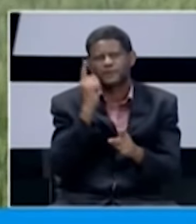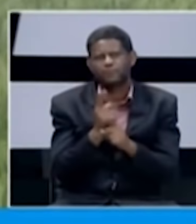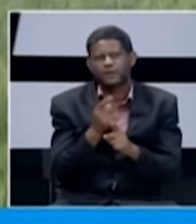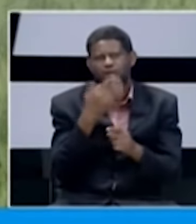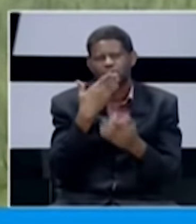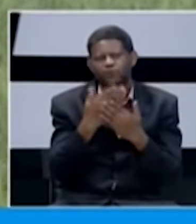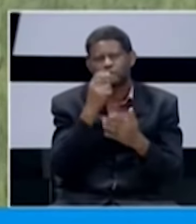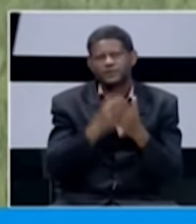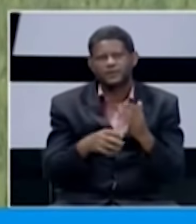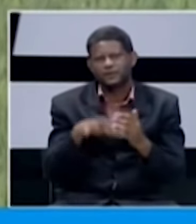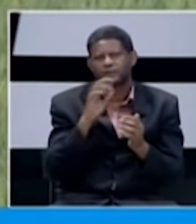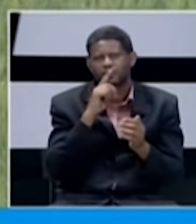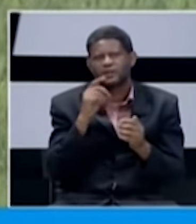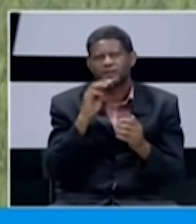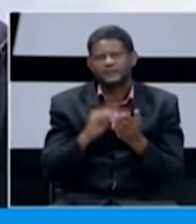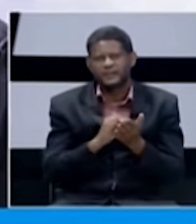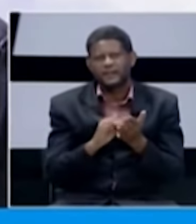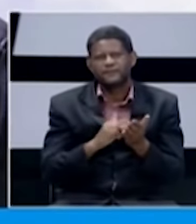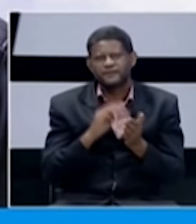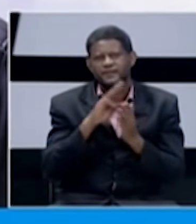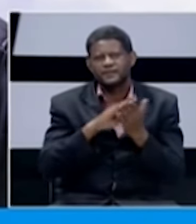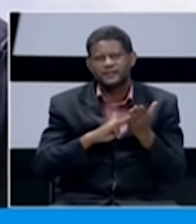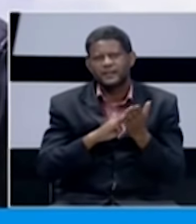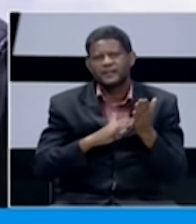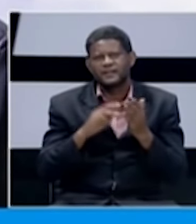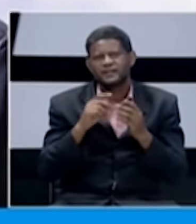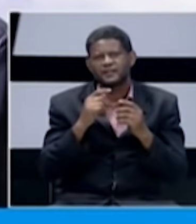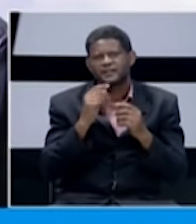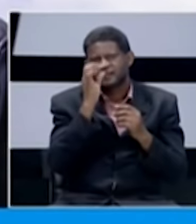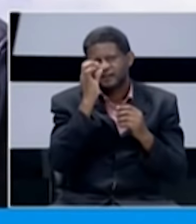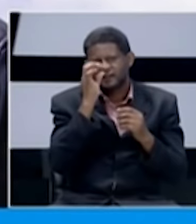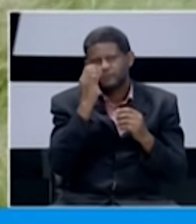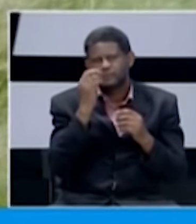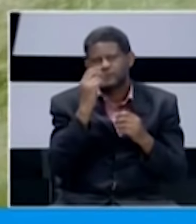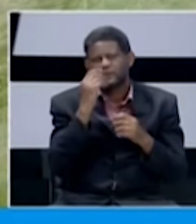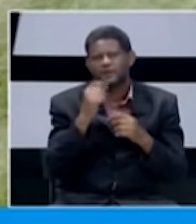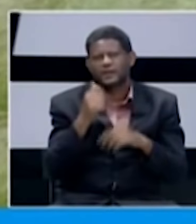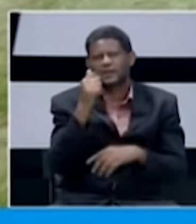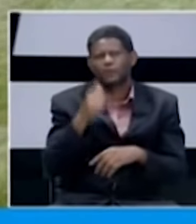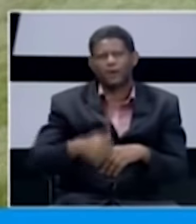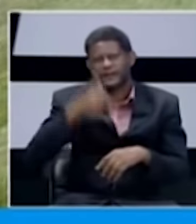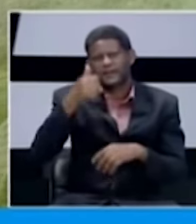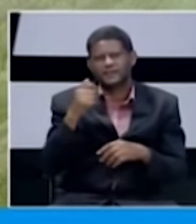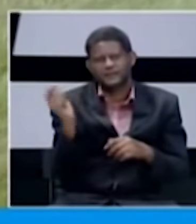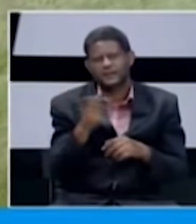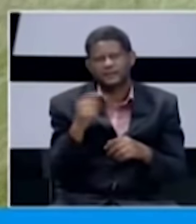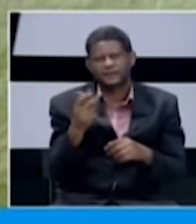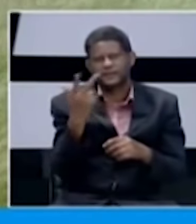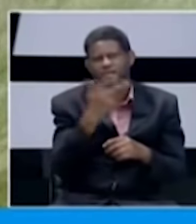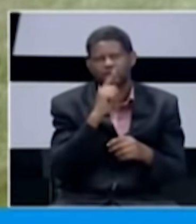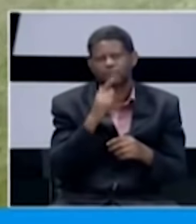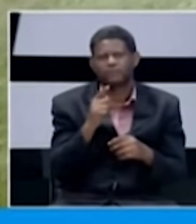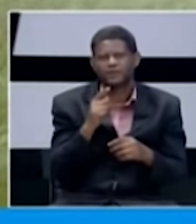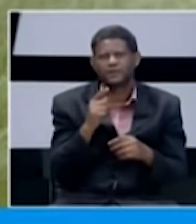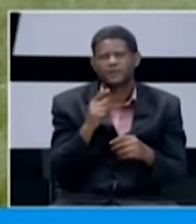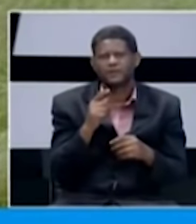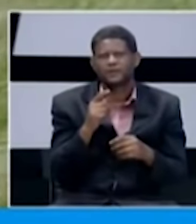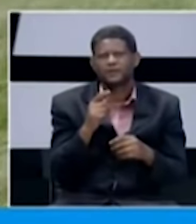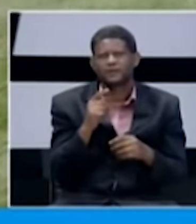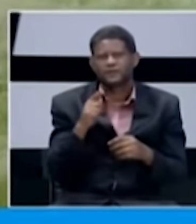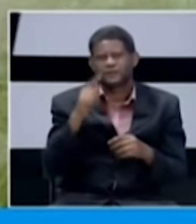لهم ولا تقاف سنداي سقم عند زرعتنا سلست عينت يوم خالت ولا تهلوكا سلست يوم عند زرعتنا يوم بحلفت زنام مسوع عسي